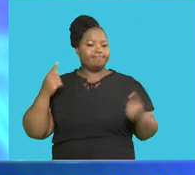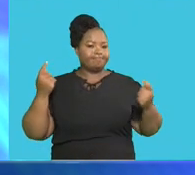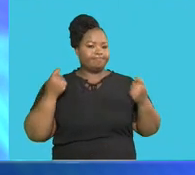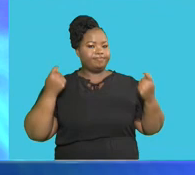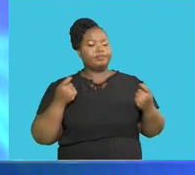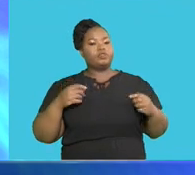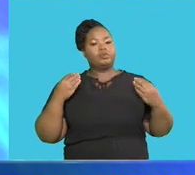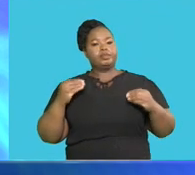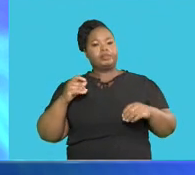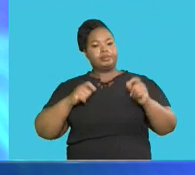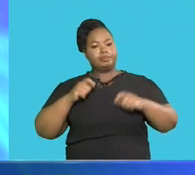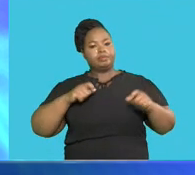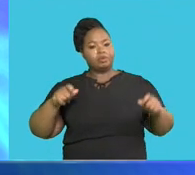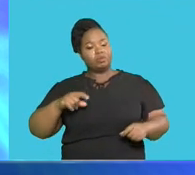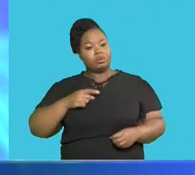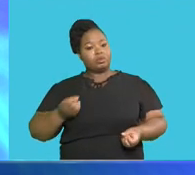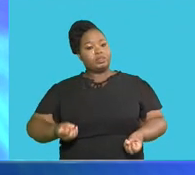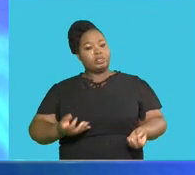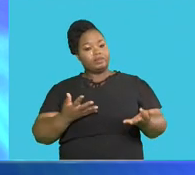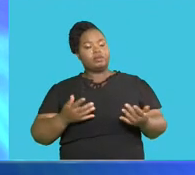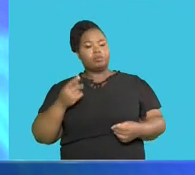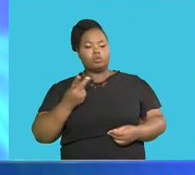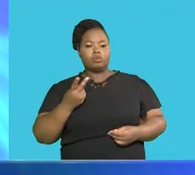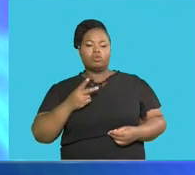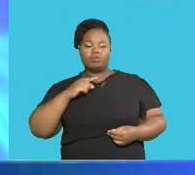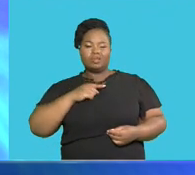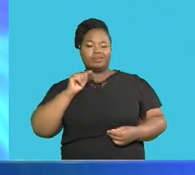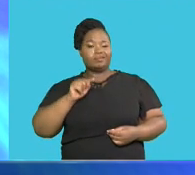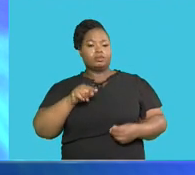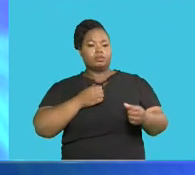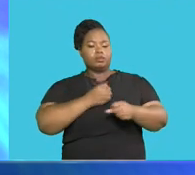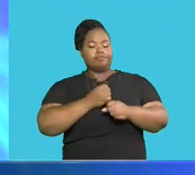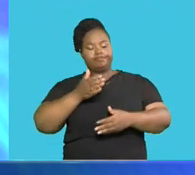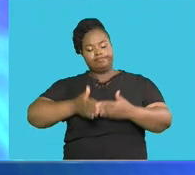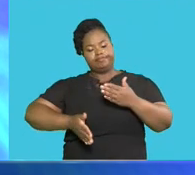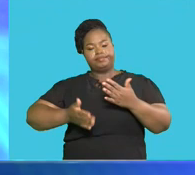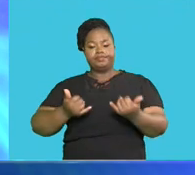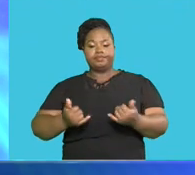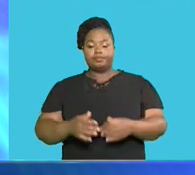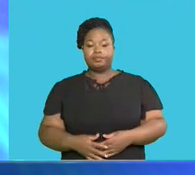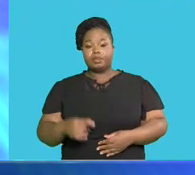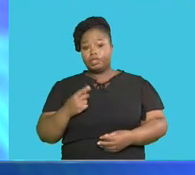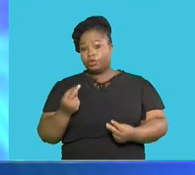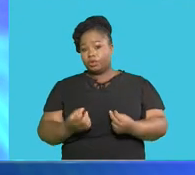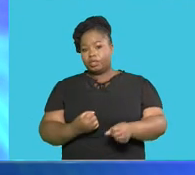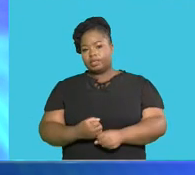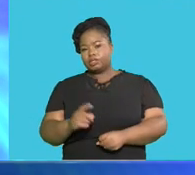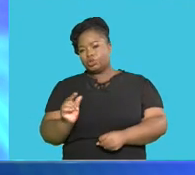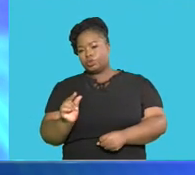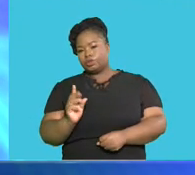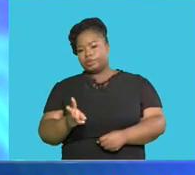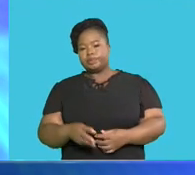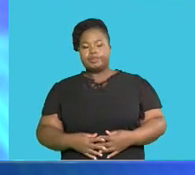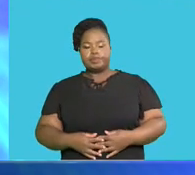ibikukubhiyozela usomashishini nokubanika iqonga lokwabelana ngezimvo njengoko unyaka ufikelela esiphelweni kwaye unyaka omtsha ukrobe ngempondo.